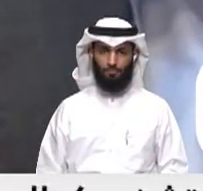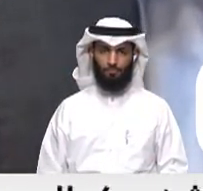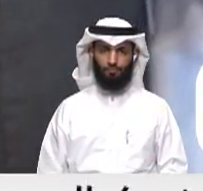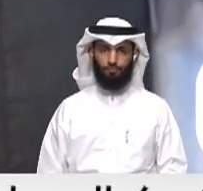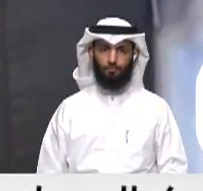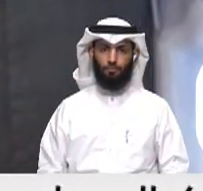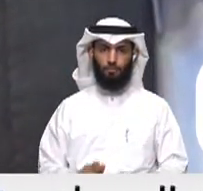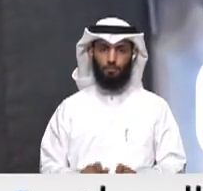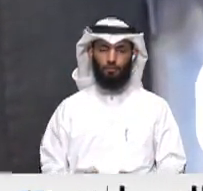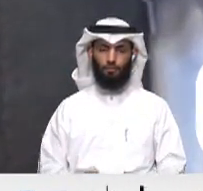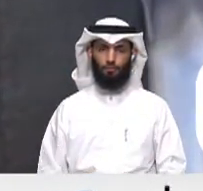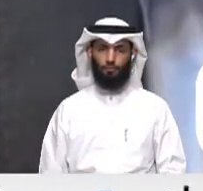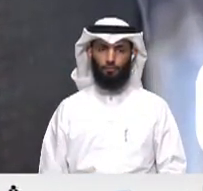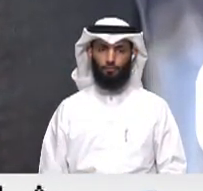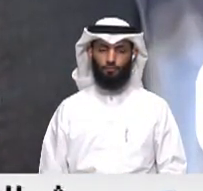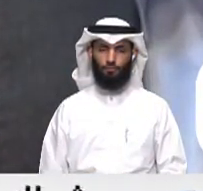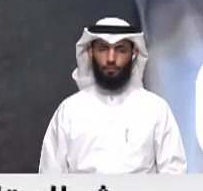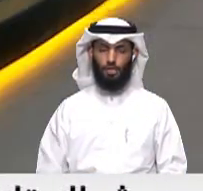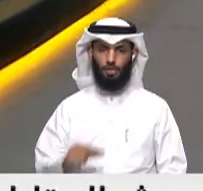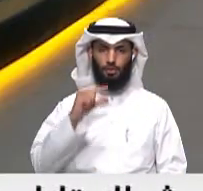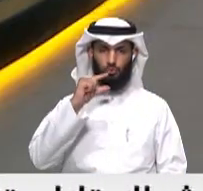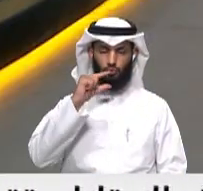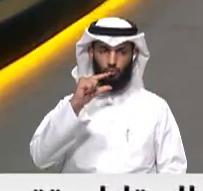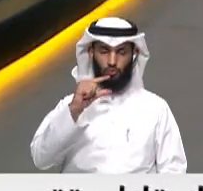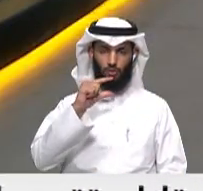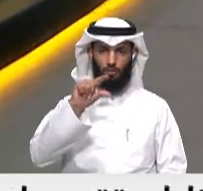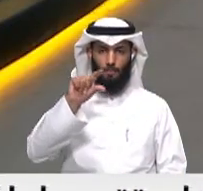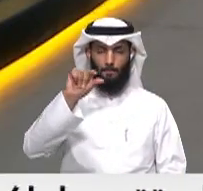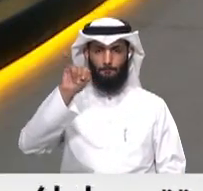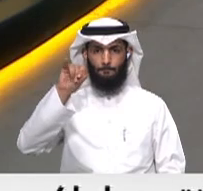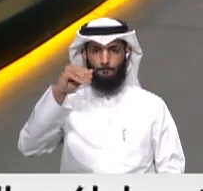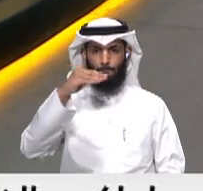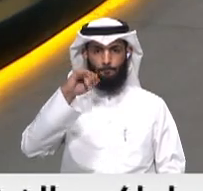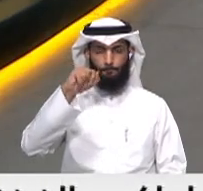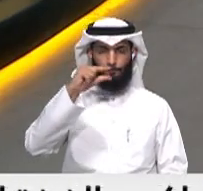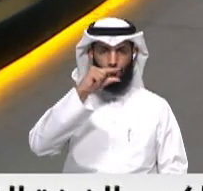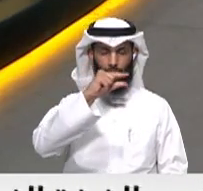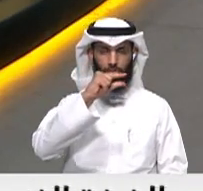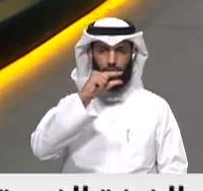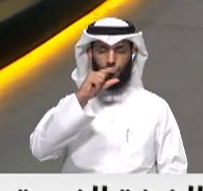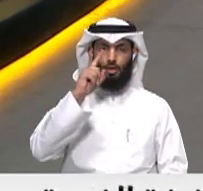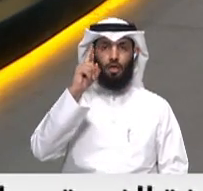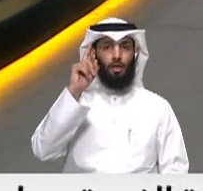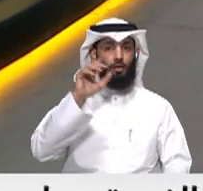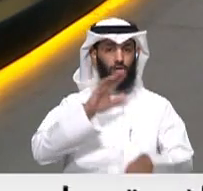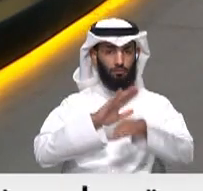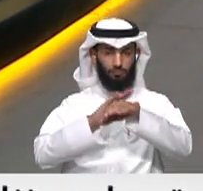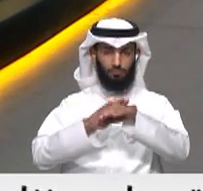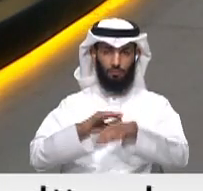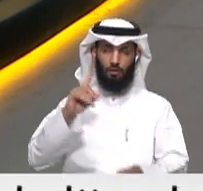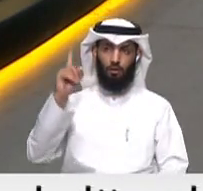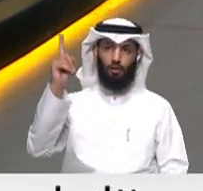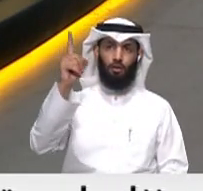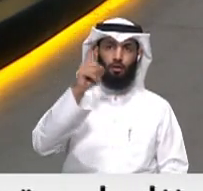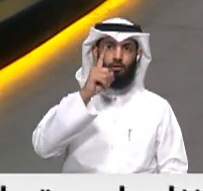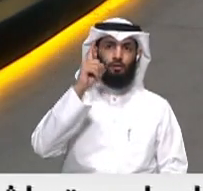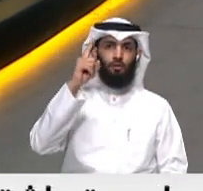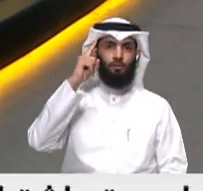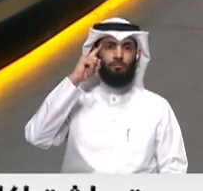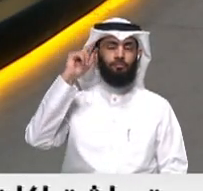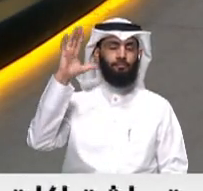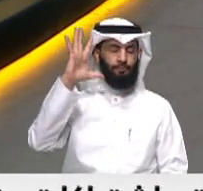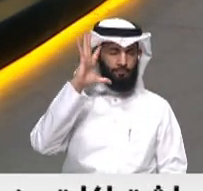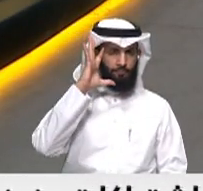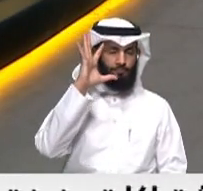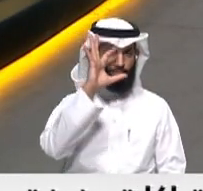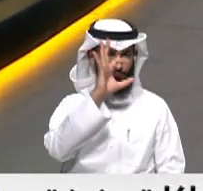تصاعد مثل هذه العملية. نعم، وأصلا دكتور يعني محمد، ليعلم العالم أن سبب التصعيد يأتي دائما من الجانب